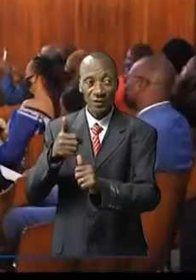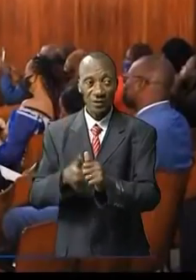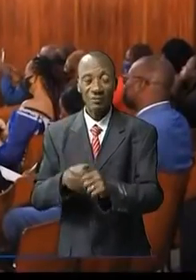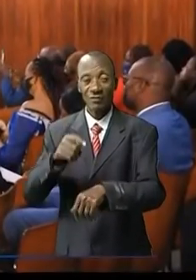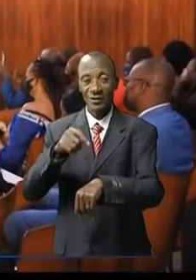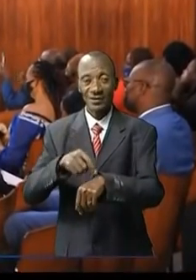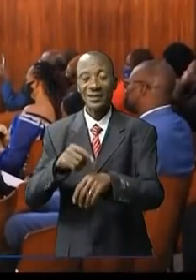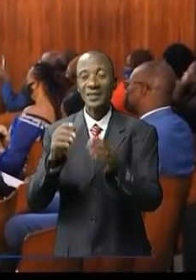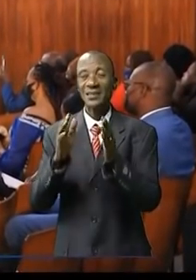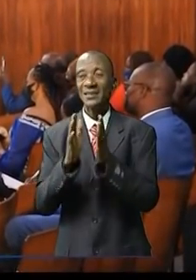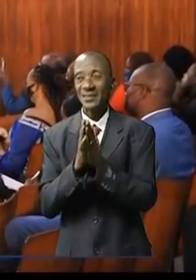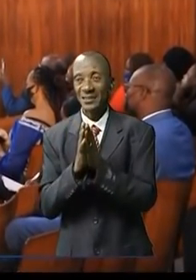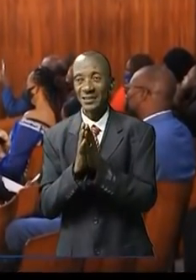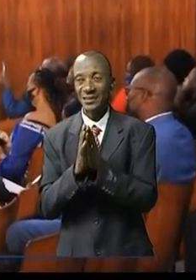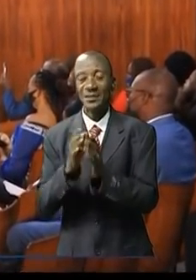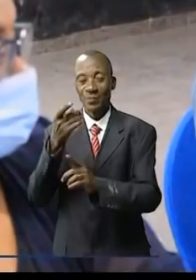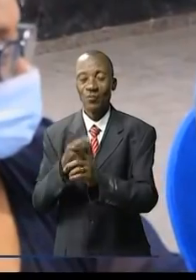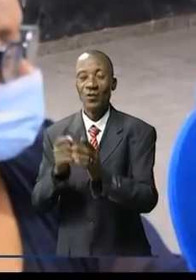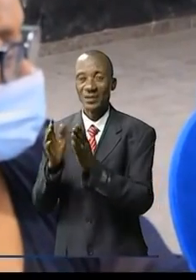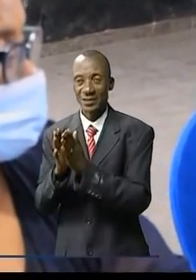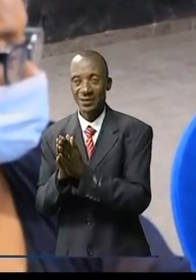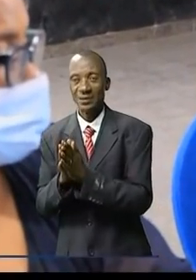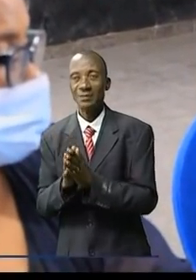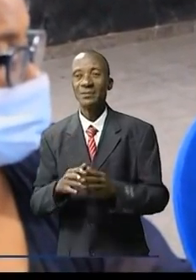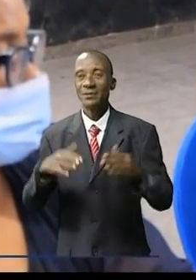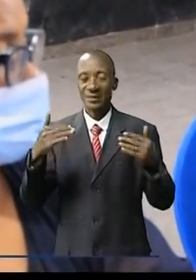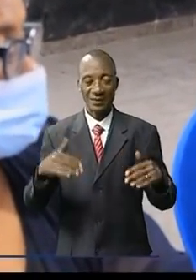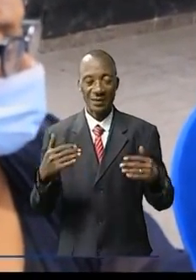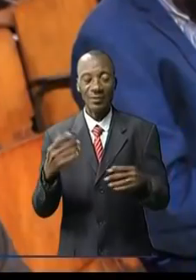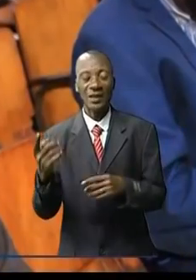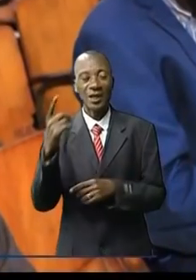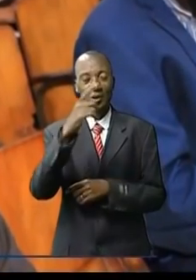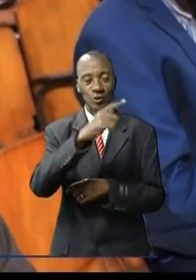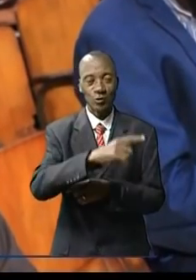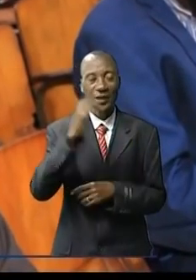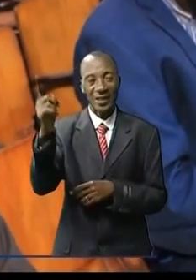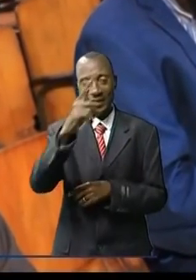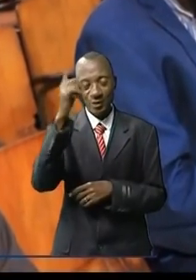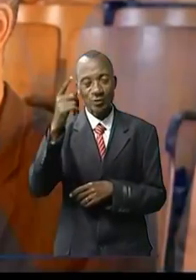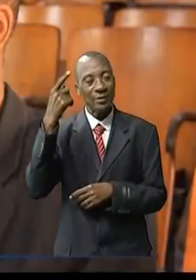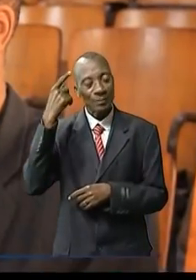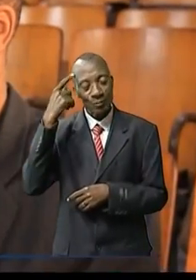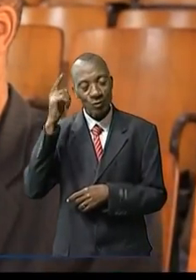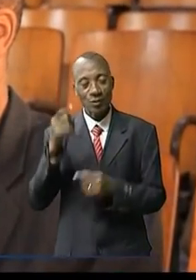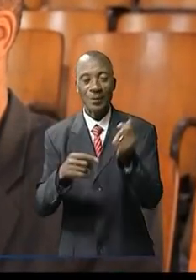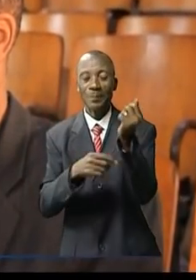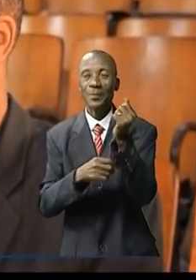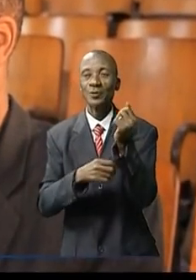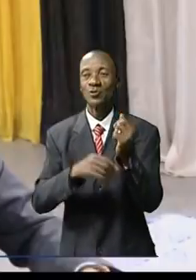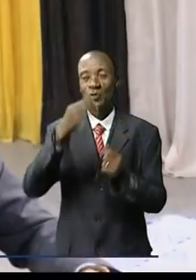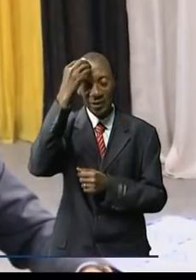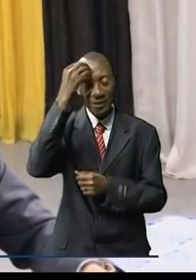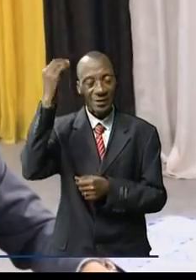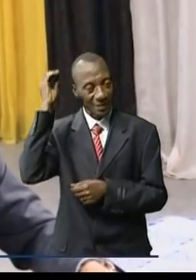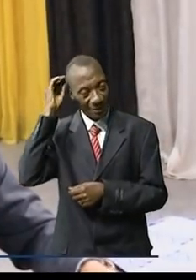santé, OMS en sigle, c'est l'occasion de sensibiliser l'opinion publique aux questions de santé mentale et de mobiliser les énergies en faveur de